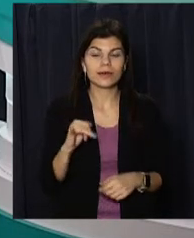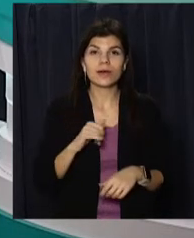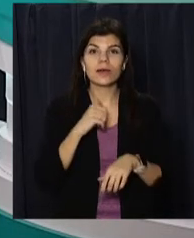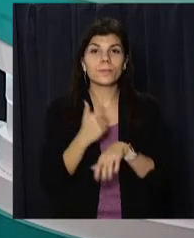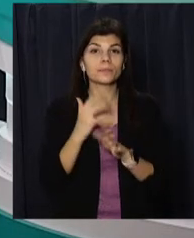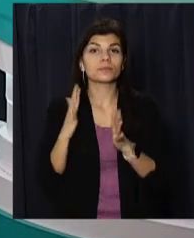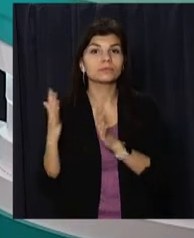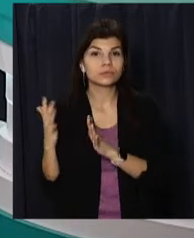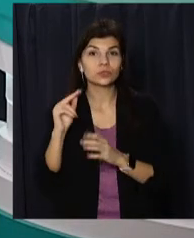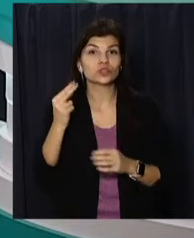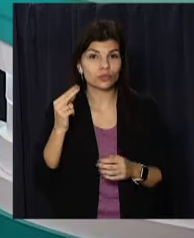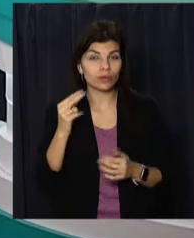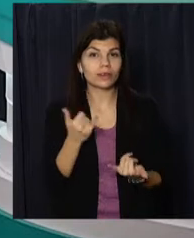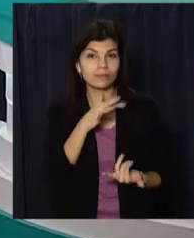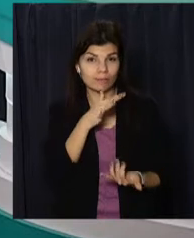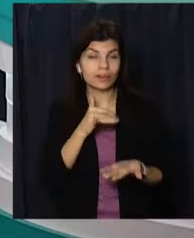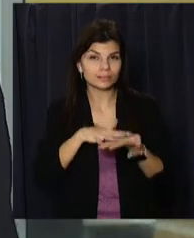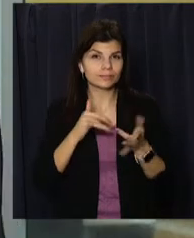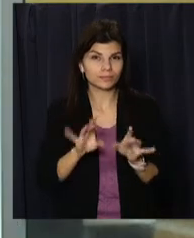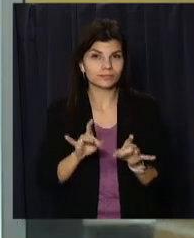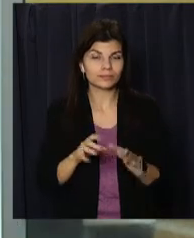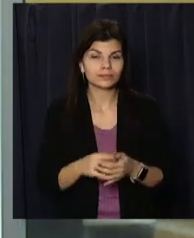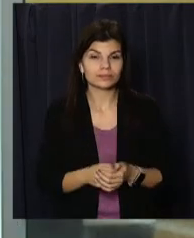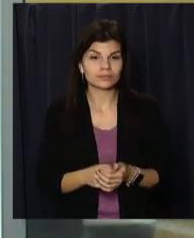про події четверга на цю годину дивіться далі.